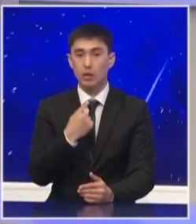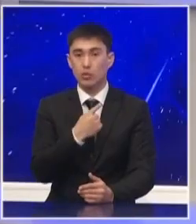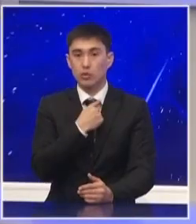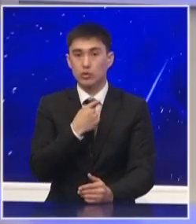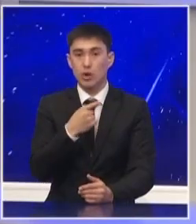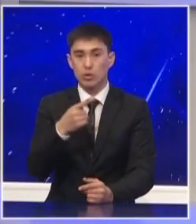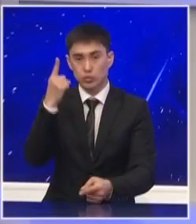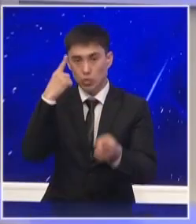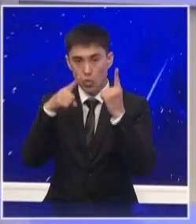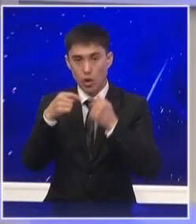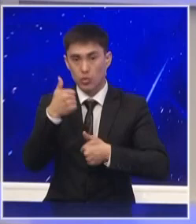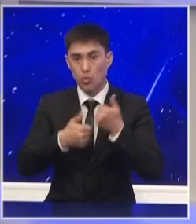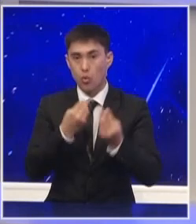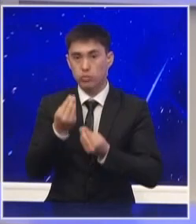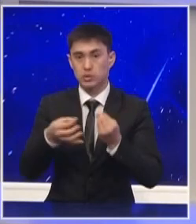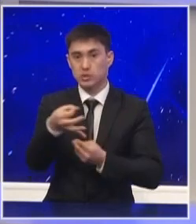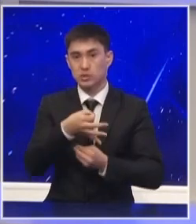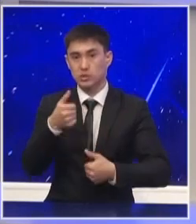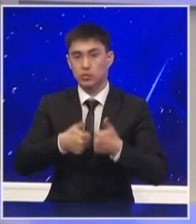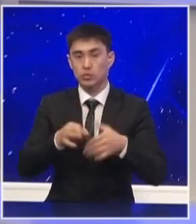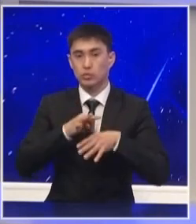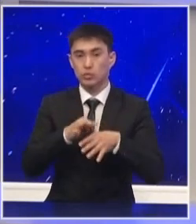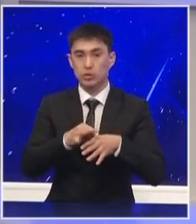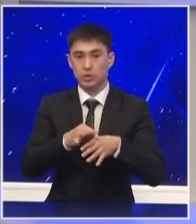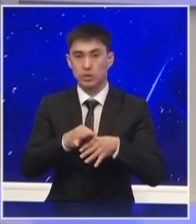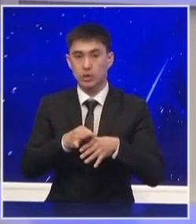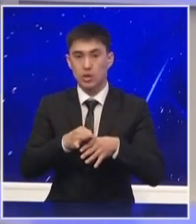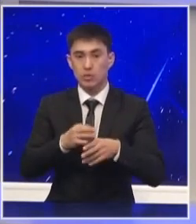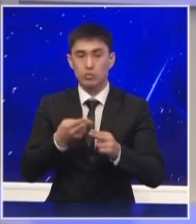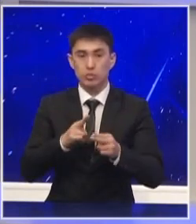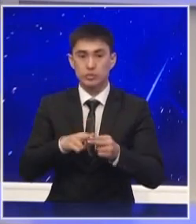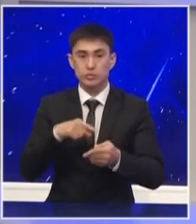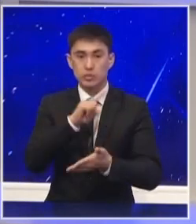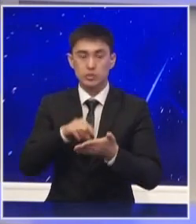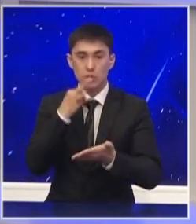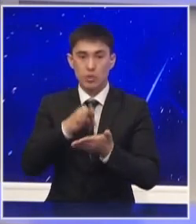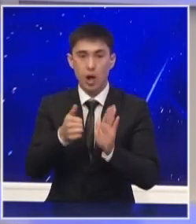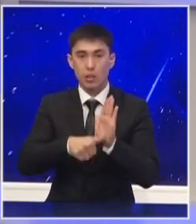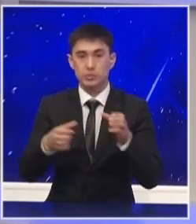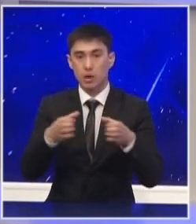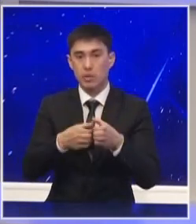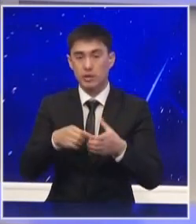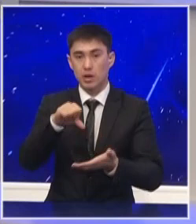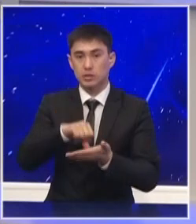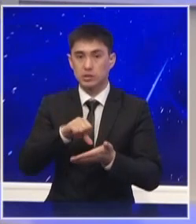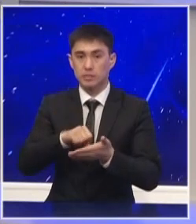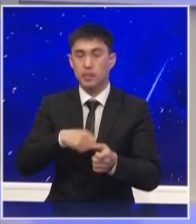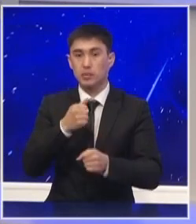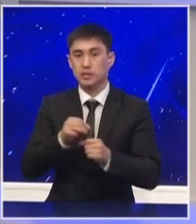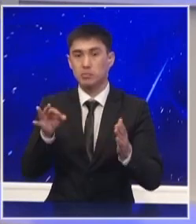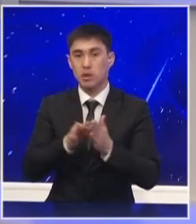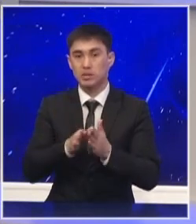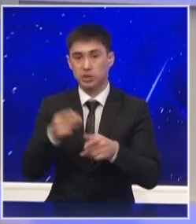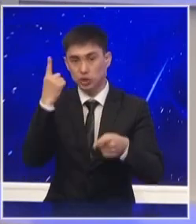Талдықорғанда Шұқыр ойы алаңы атты облыстық пікірсайыс турнирі өтті. Сөз додасына аудан қаладан 60 команда қатысты. Басты мақсат